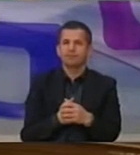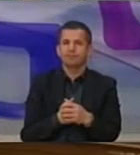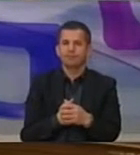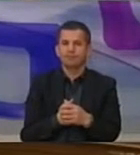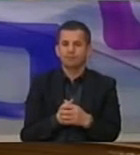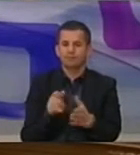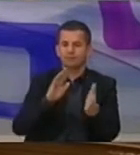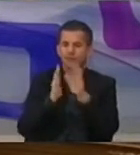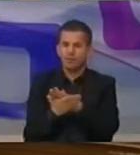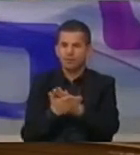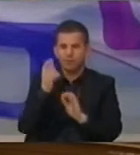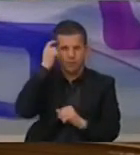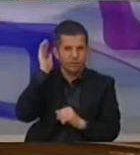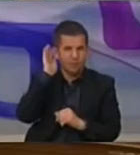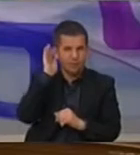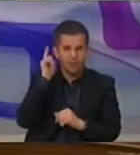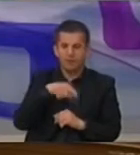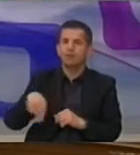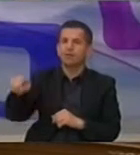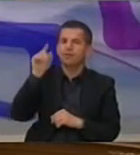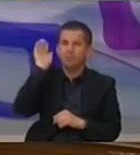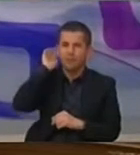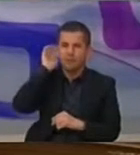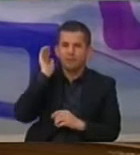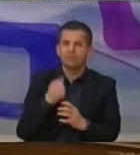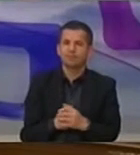zëvendës kryeministrat, ministra,